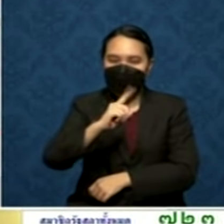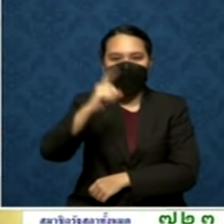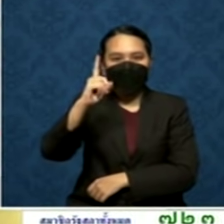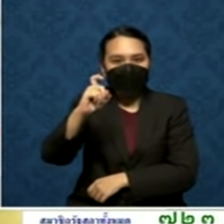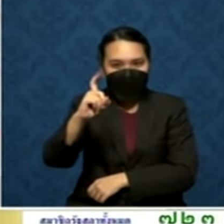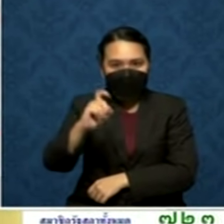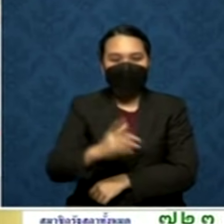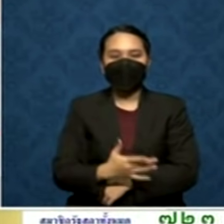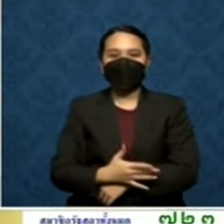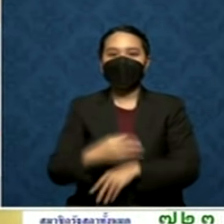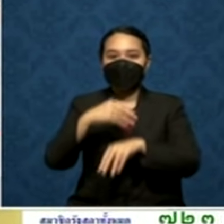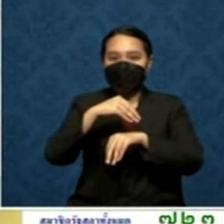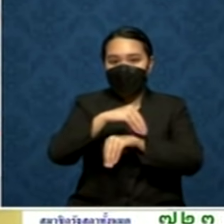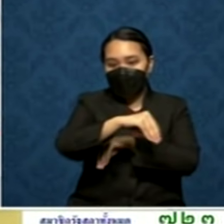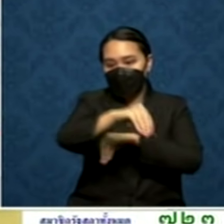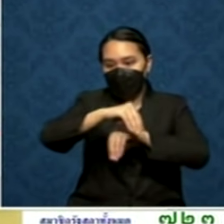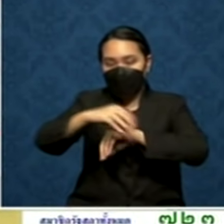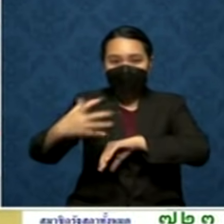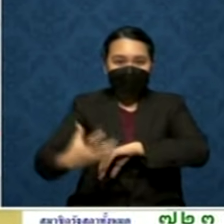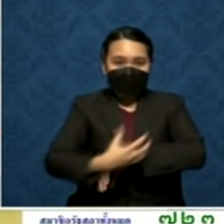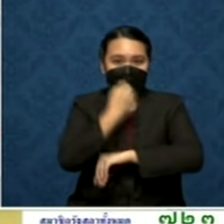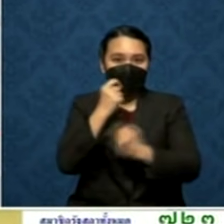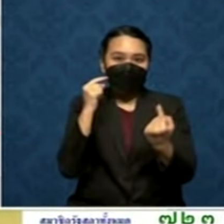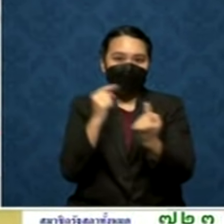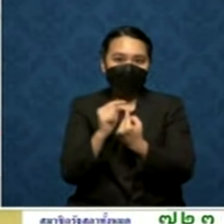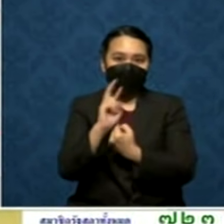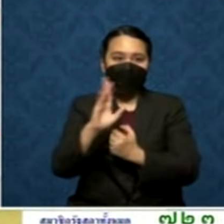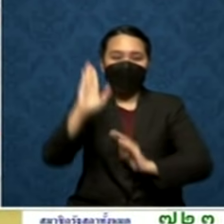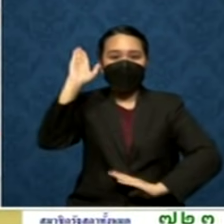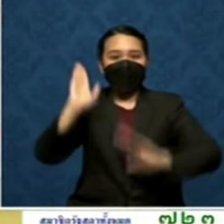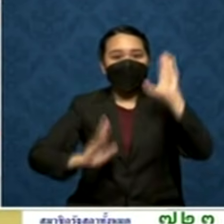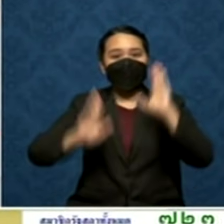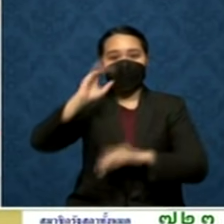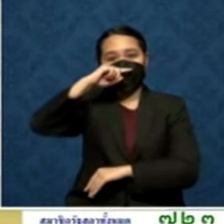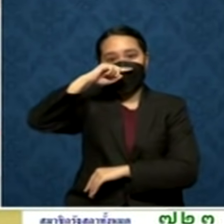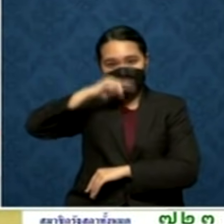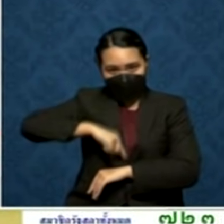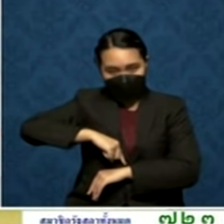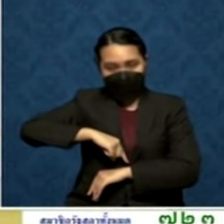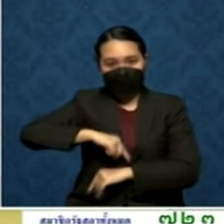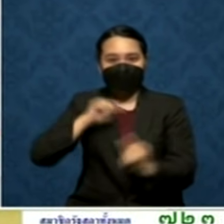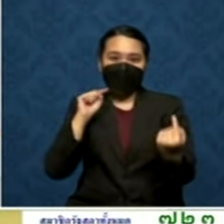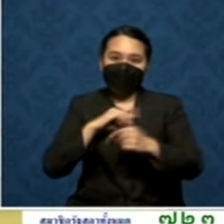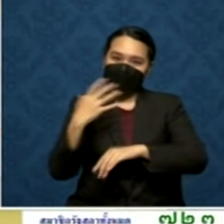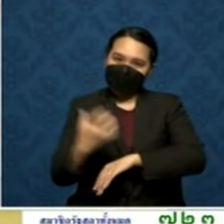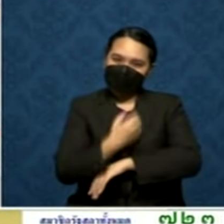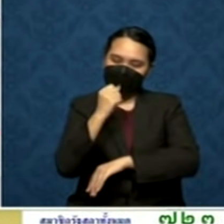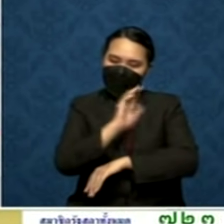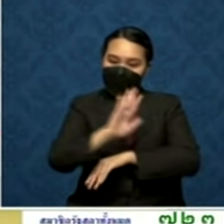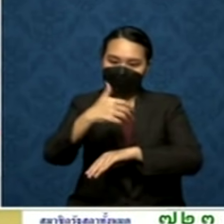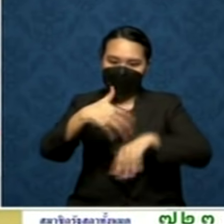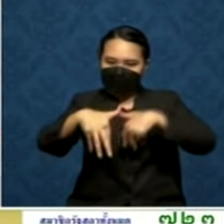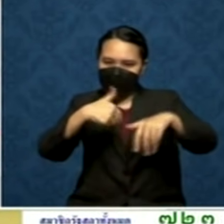ได้เครือข่ายอำนาจเหล่านี้ฝังตัวอยู่ในระบอบประชาธิปไตยแบบไทยๆอันศักดิ์สิทธิ์อยู่เหนืออำนาจของประชาชน